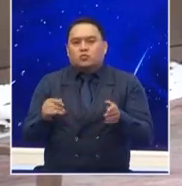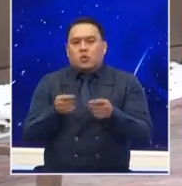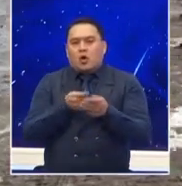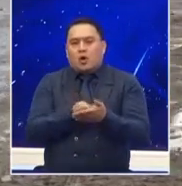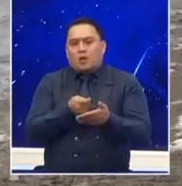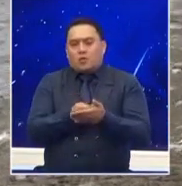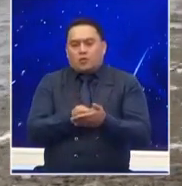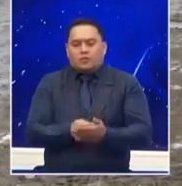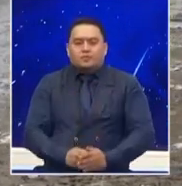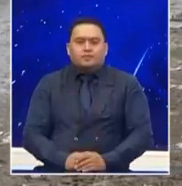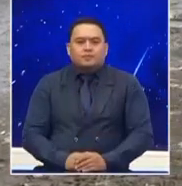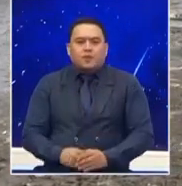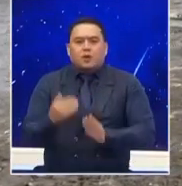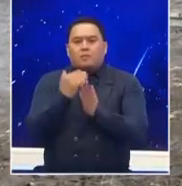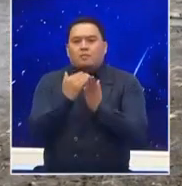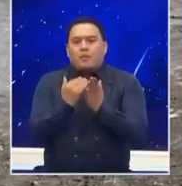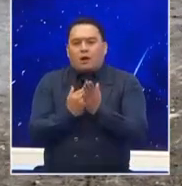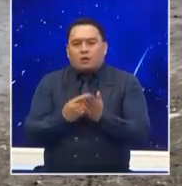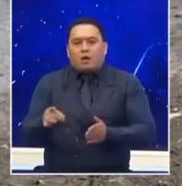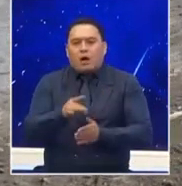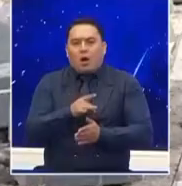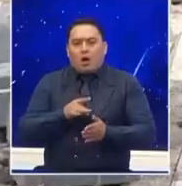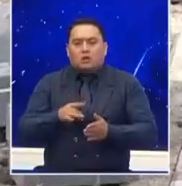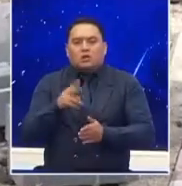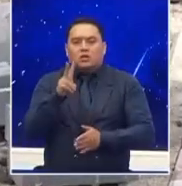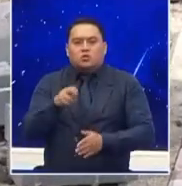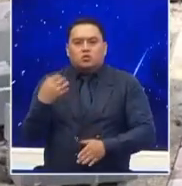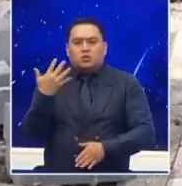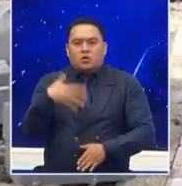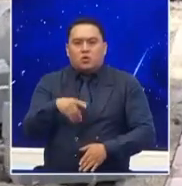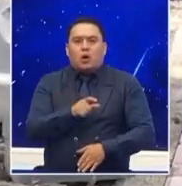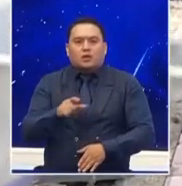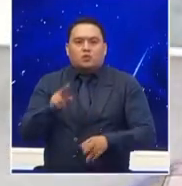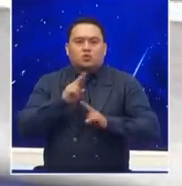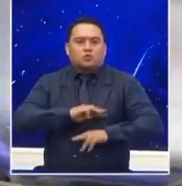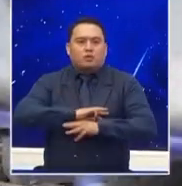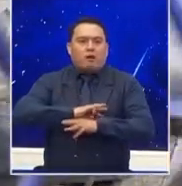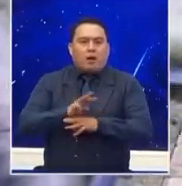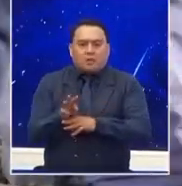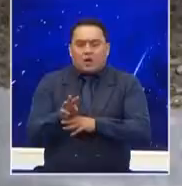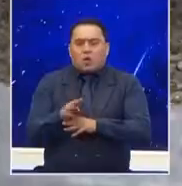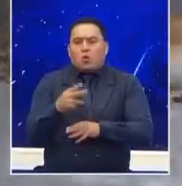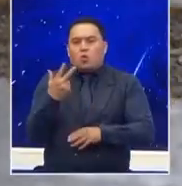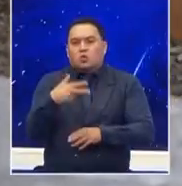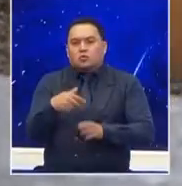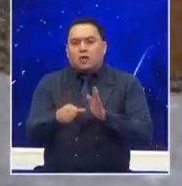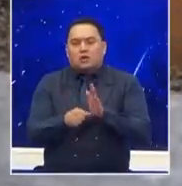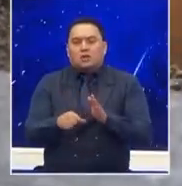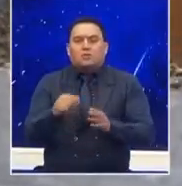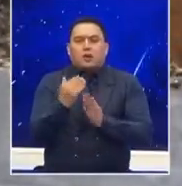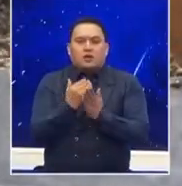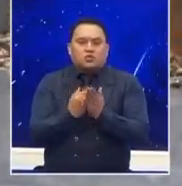отырмын. Жалпы атаулы бағдарлама аясында ауданда тұрғылықты 250-ден аса азамат жұмыспен қамтылған. Оның 36%